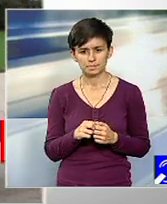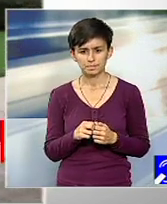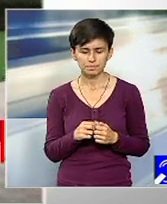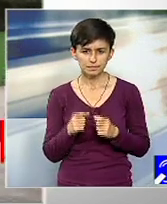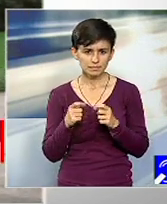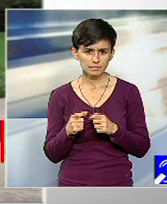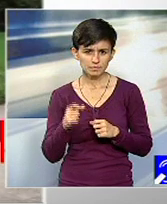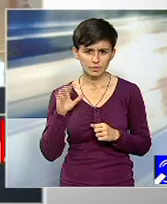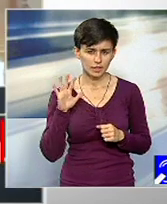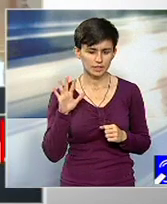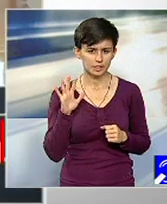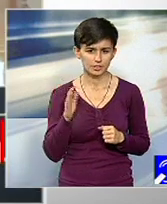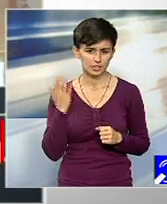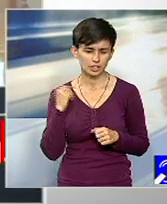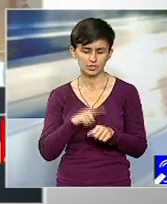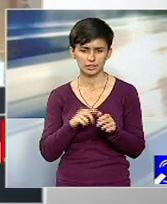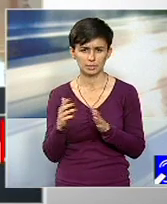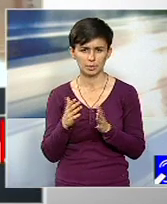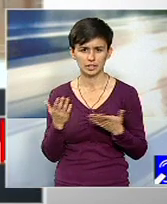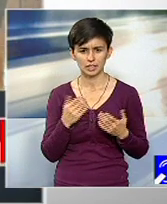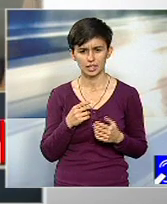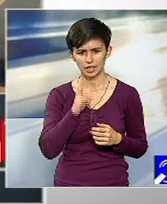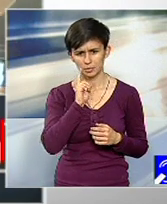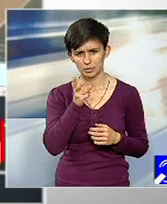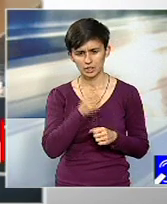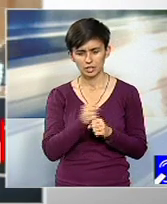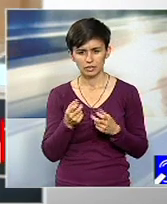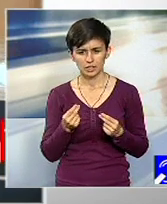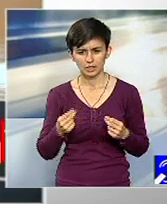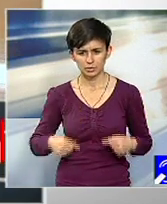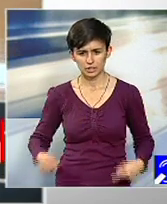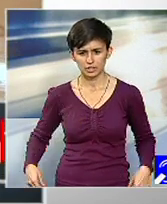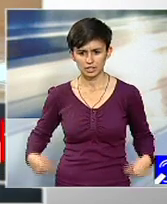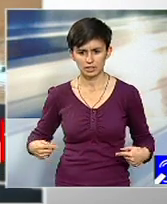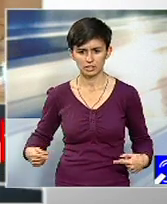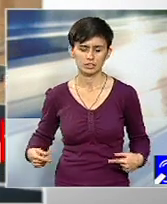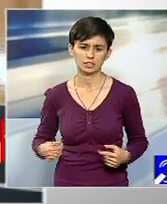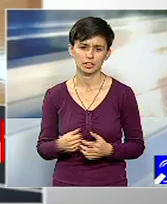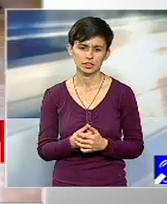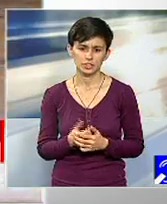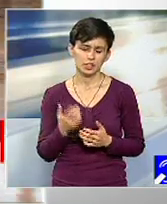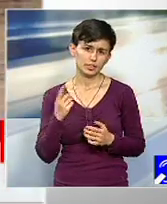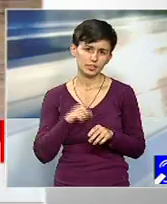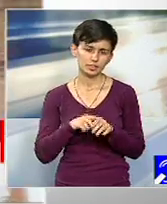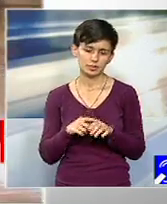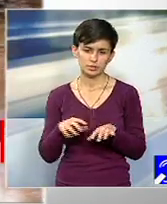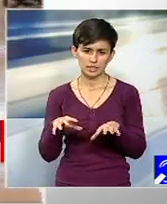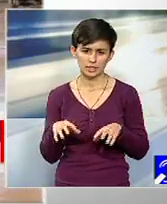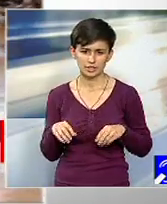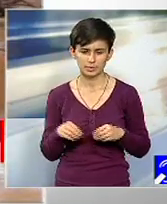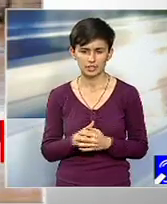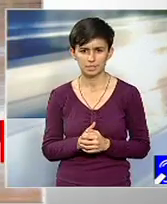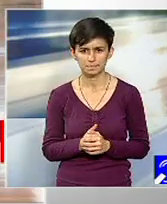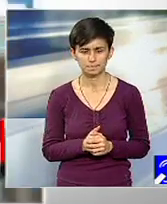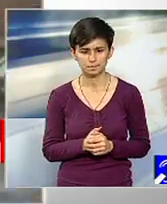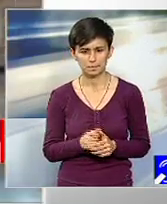a 5-a sau a 6-a. Au fost momente în care am urât foarte mult scaunul meu cu rotile și a durat o vreme până m-am acceptat exact așa cum sunt.